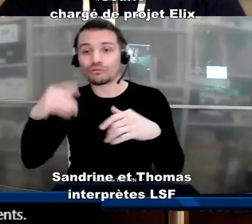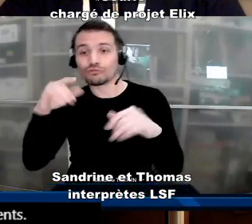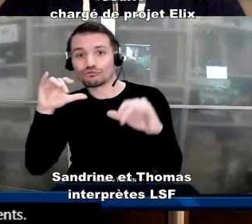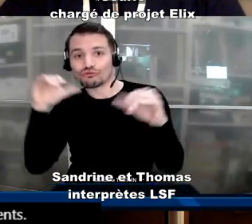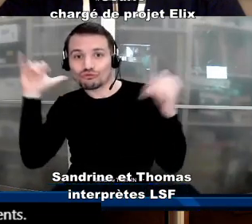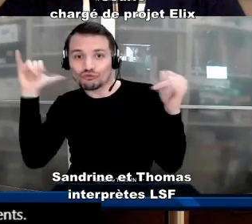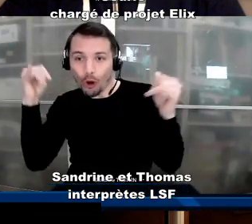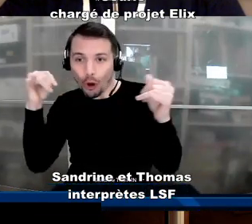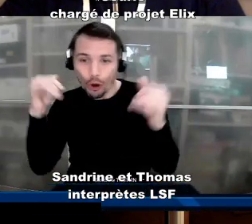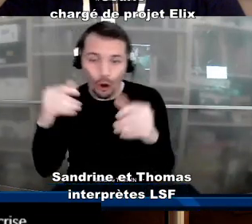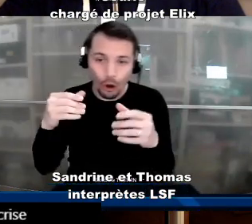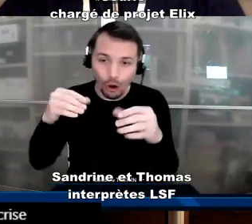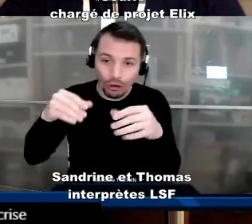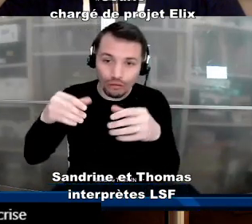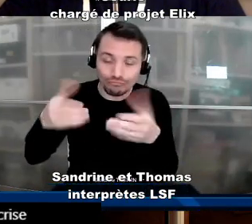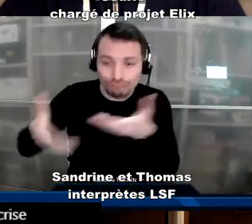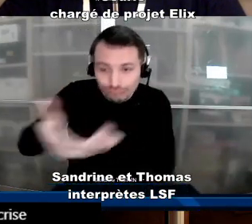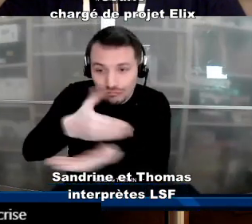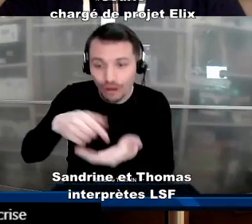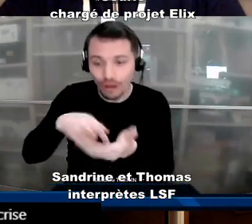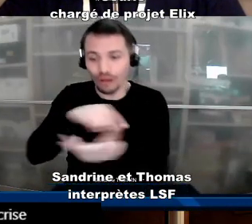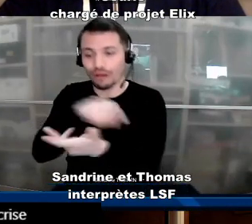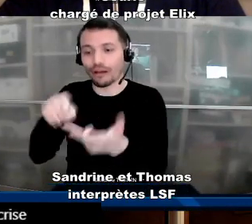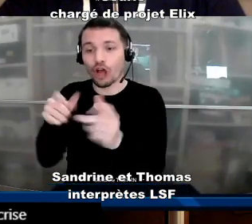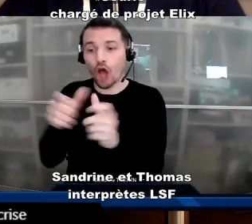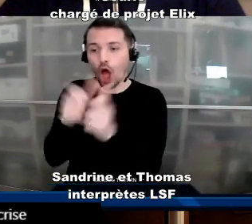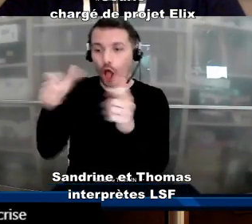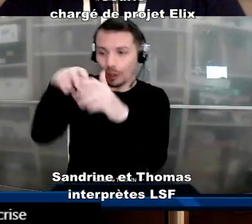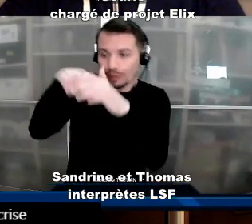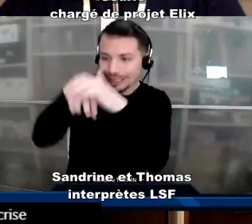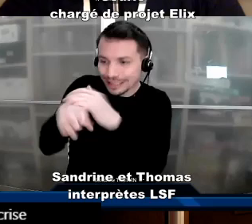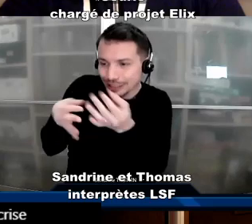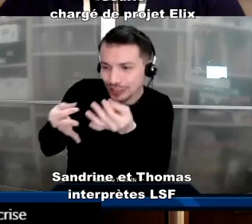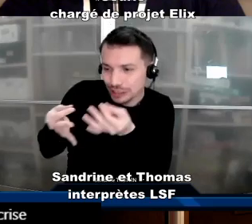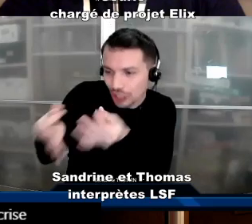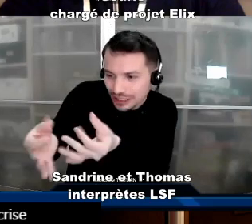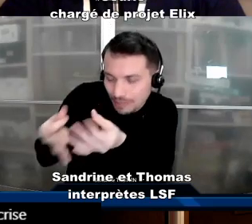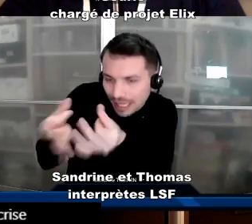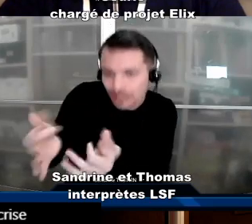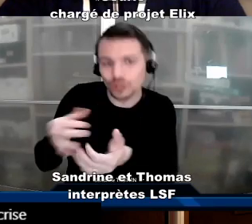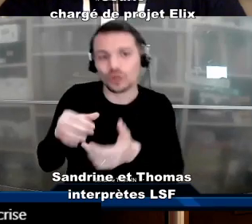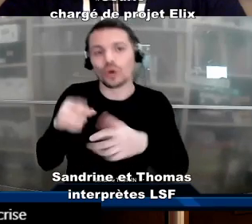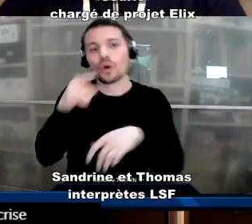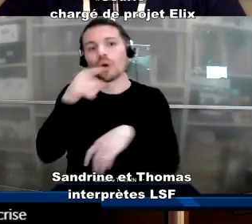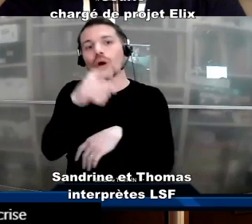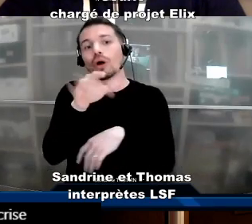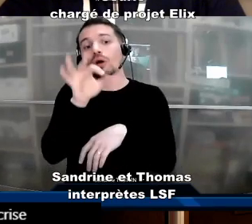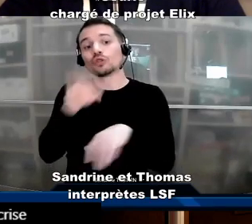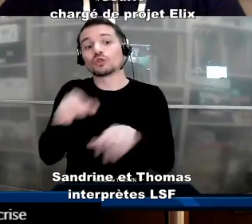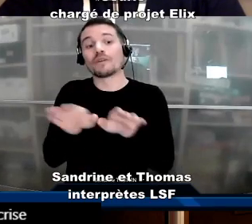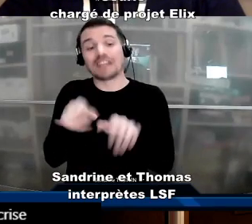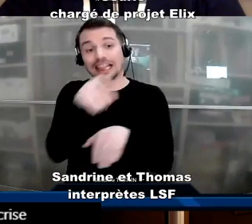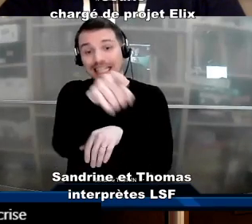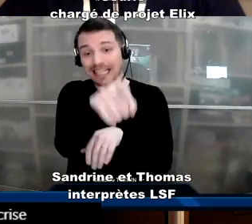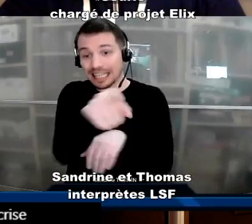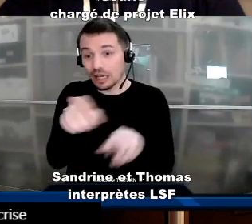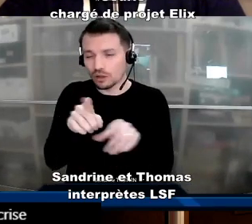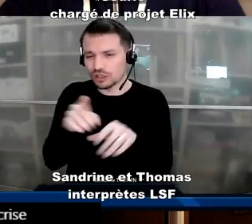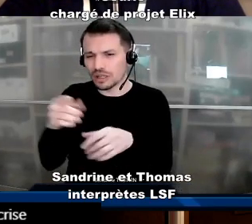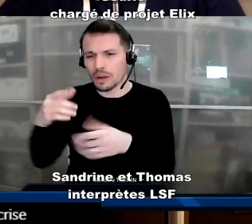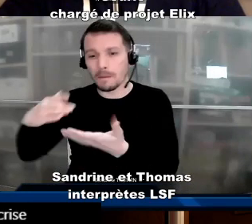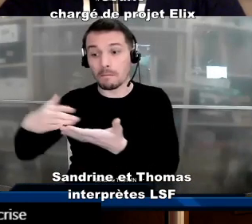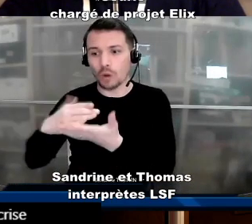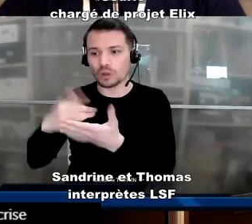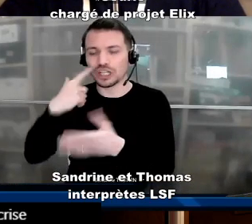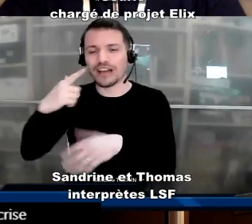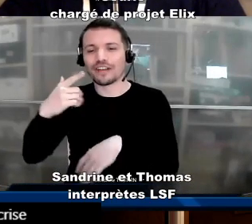On fait aussi des sensibilisations d'entreprise. Fanny aura probablement l'occasion d'en parler. Elle travaille sur un super projet de chansigne